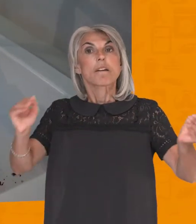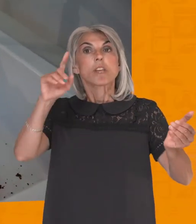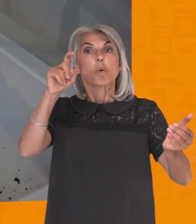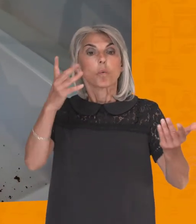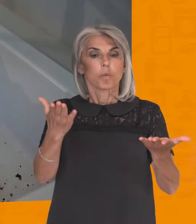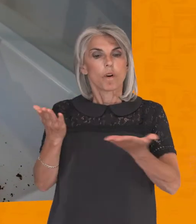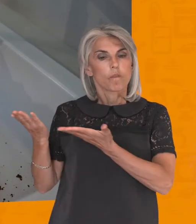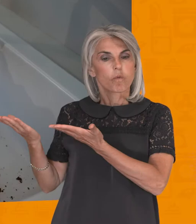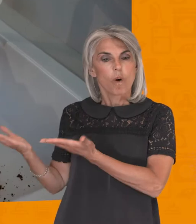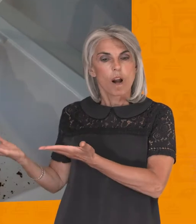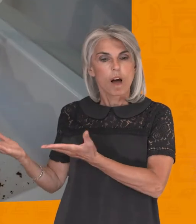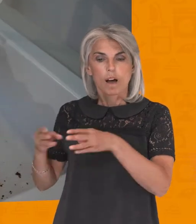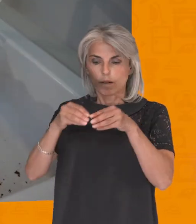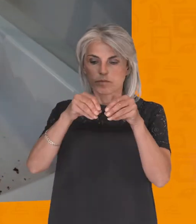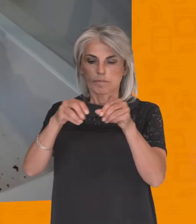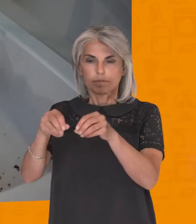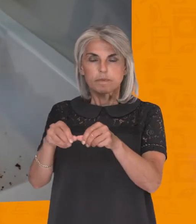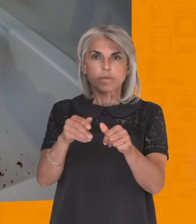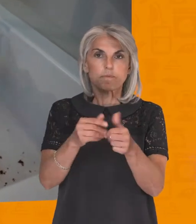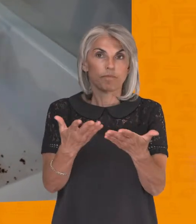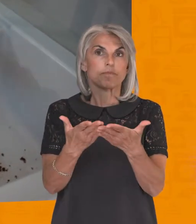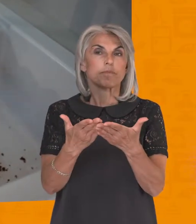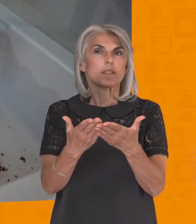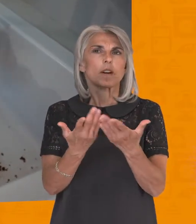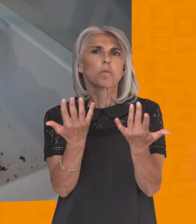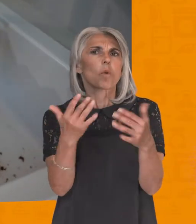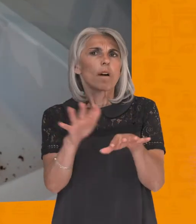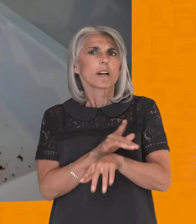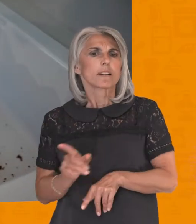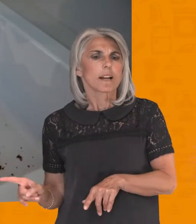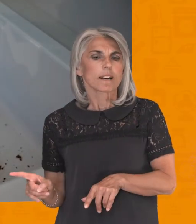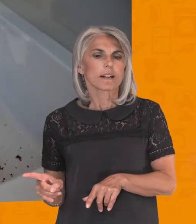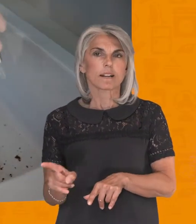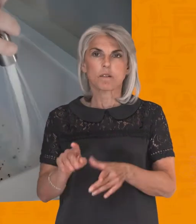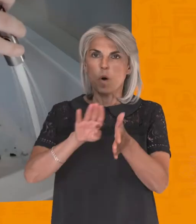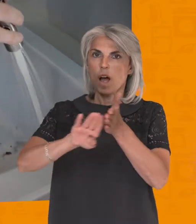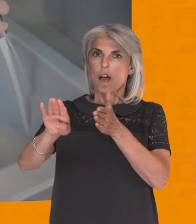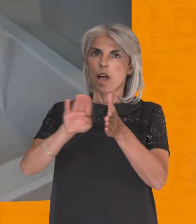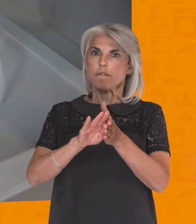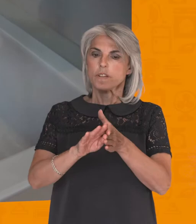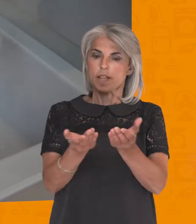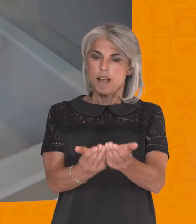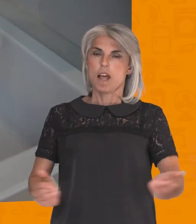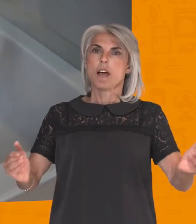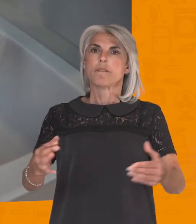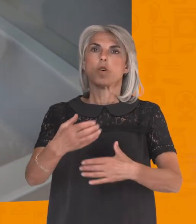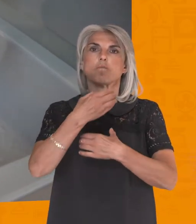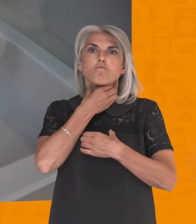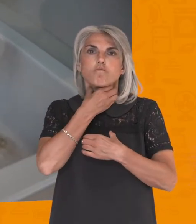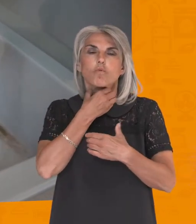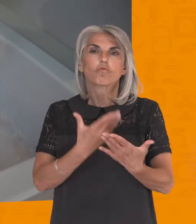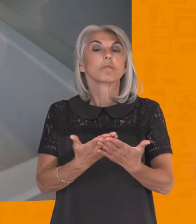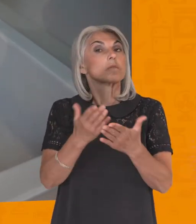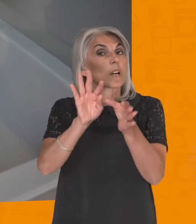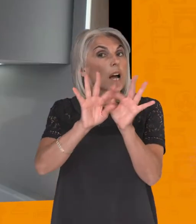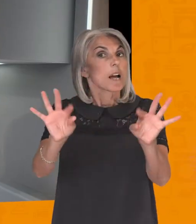dans votre évier, voilà, en fait, il va servir à éviter que votre évier se bouche.